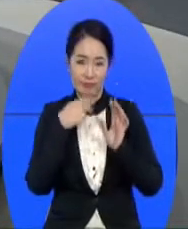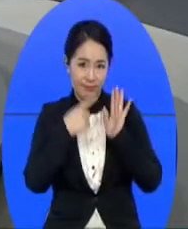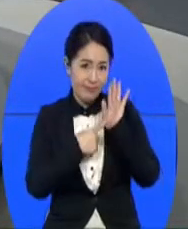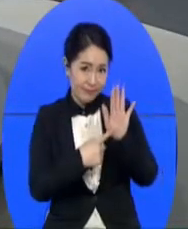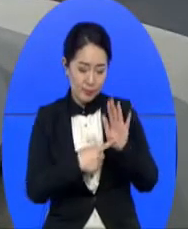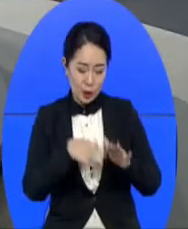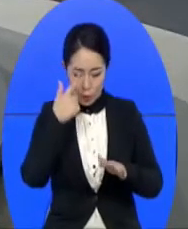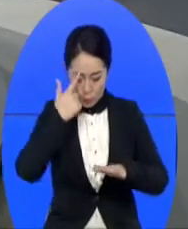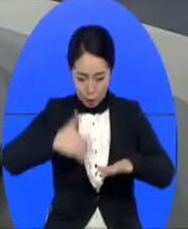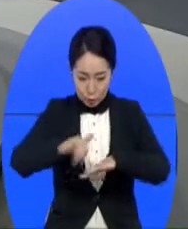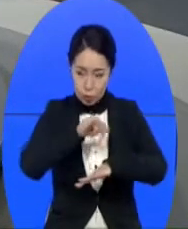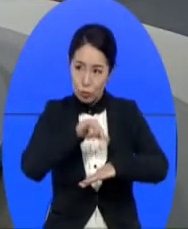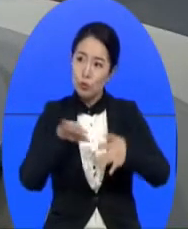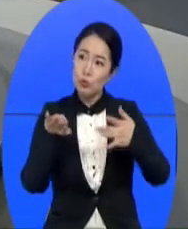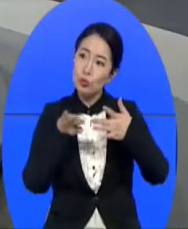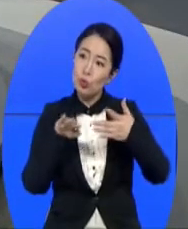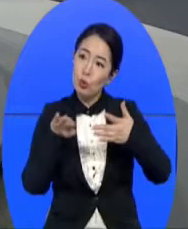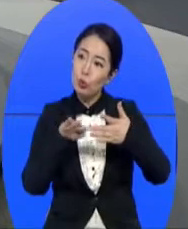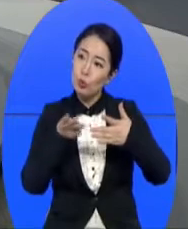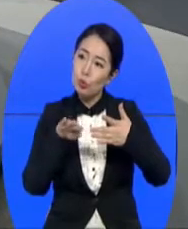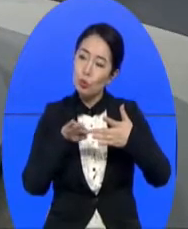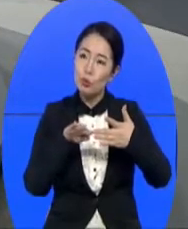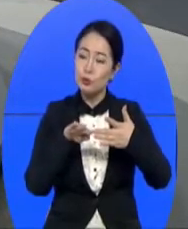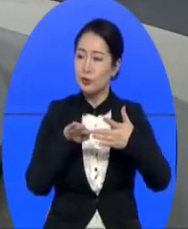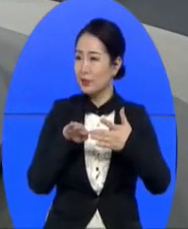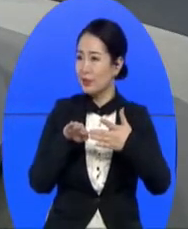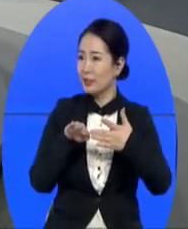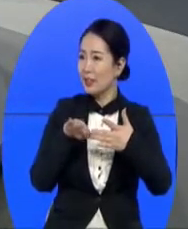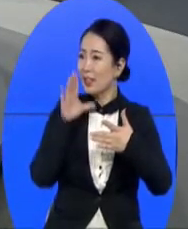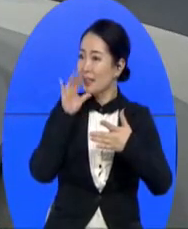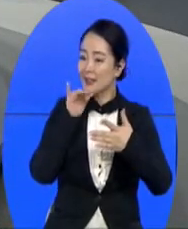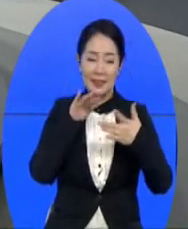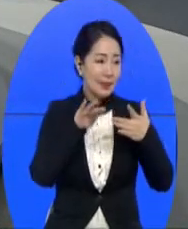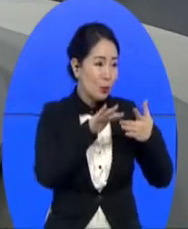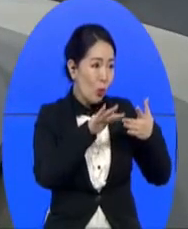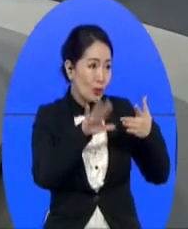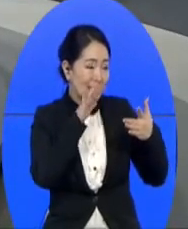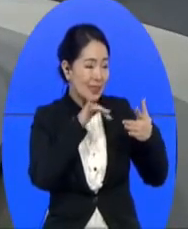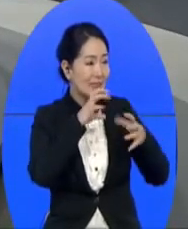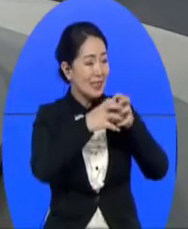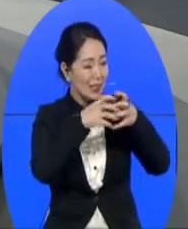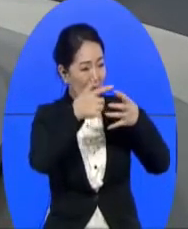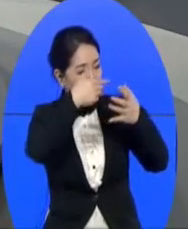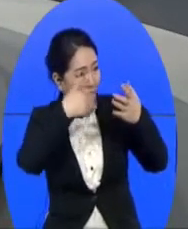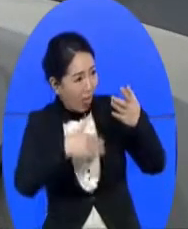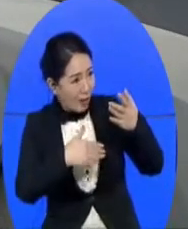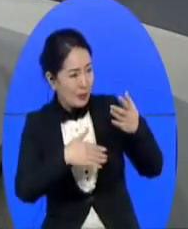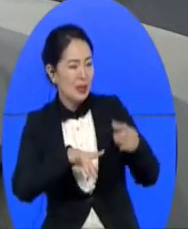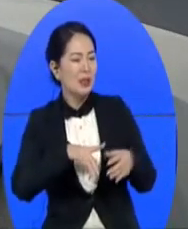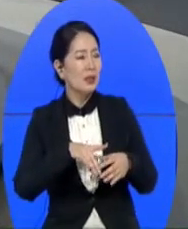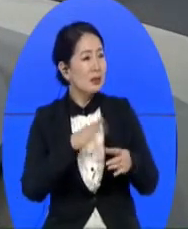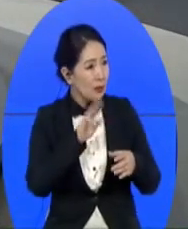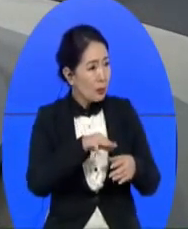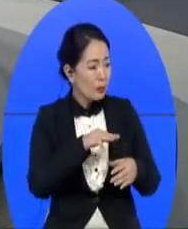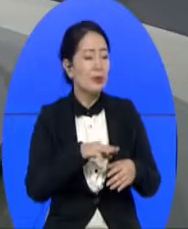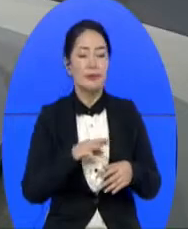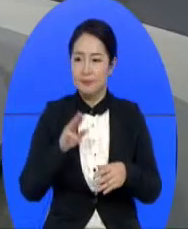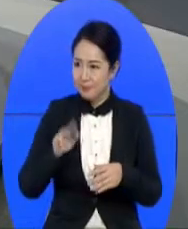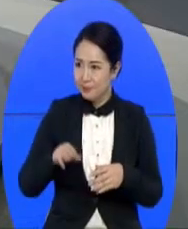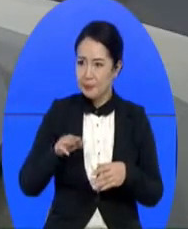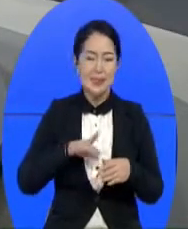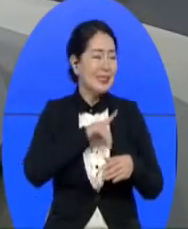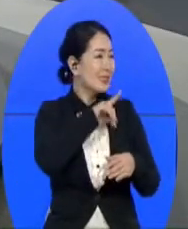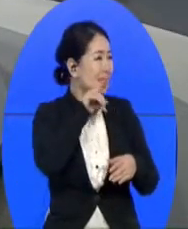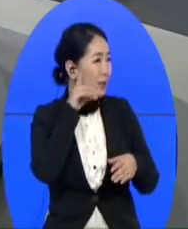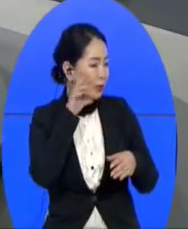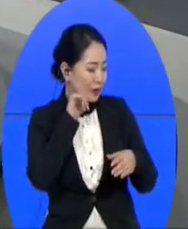манай улсын одоо дундаж наслалт бол дэлхийд бол нэлийн хойгор ордог тийм ээ. Тэгэхээр залуу наснаасаа ер нь эрүүл мэндэд